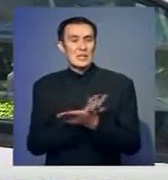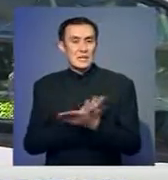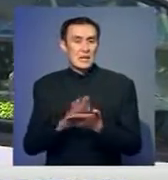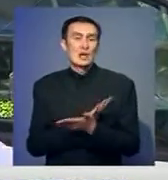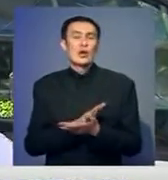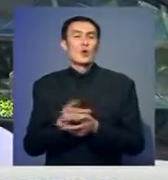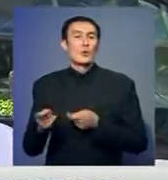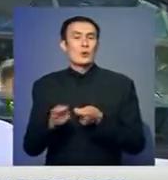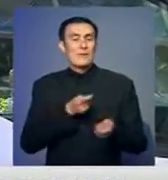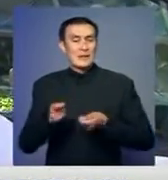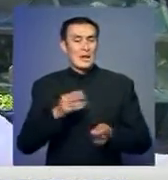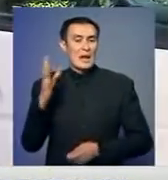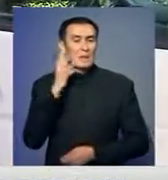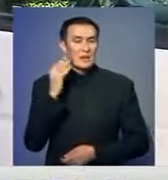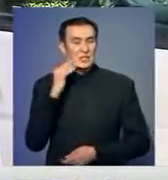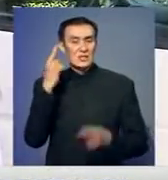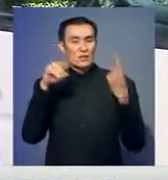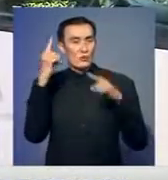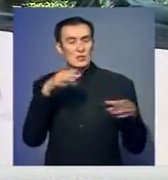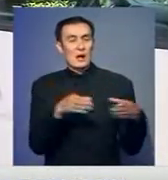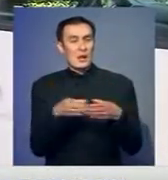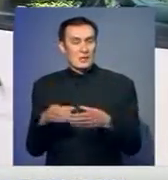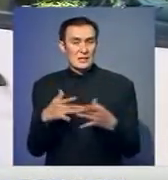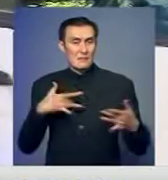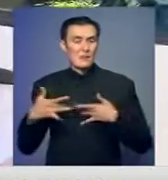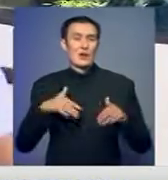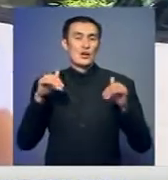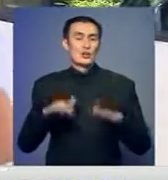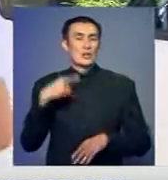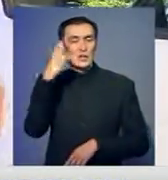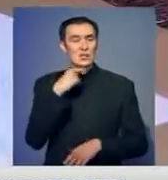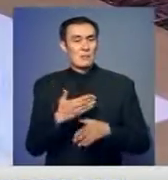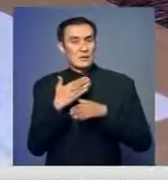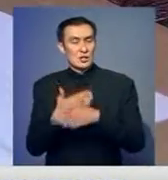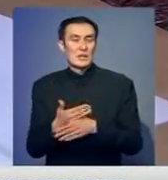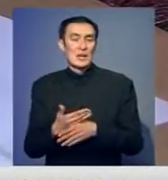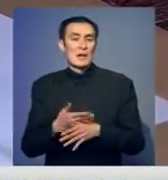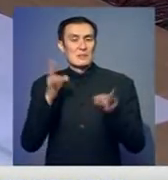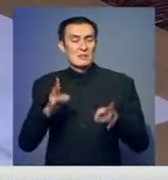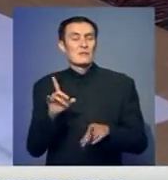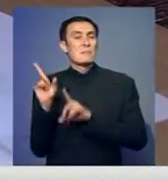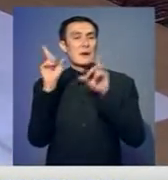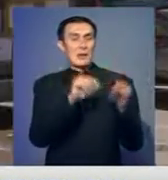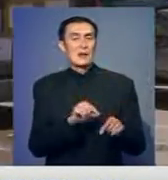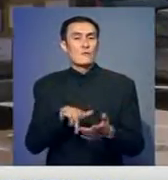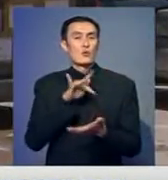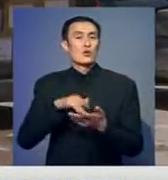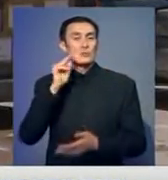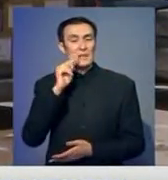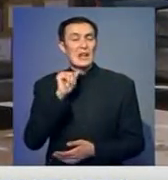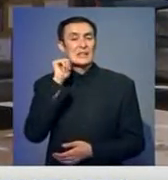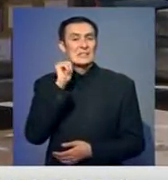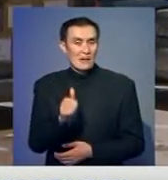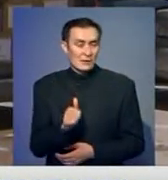и предметами личной гигиены. Руководители алматинских творческих коллективов решили лично поддержать пострадавших и тоже выехали в Шымкент. А